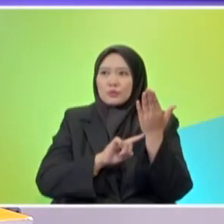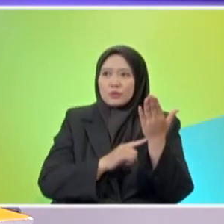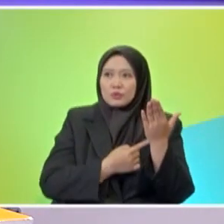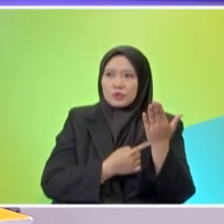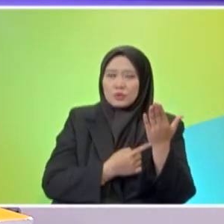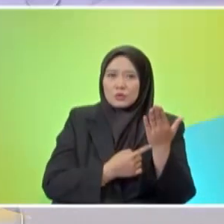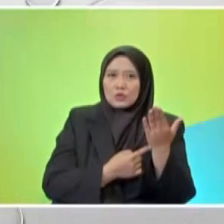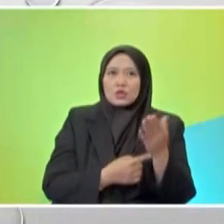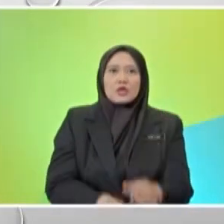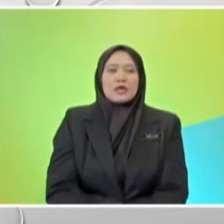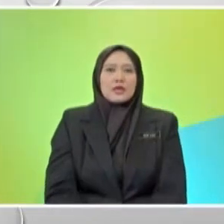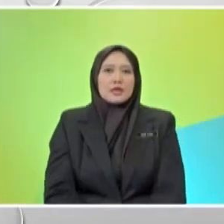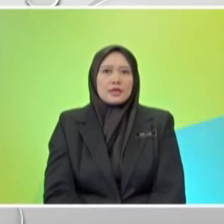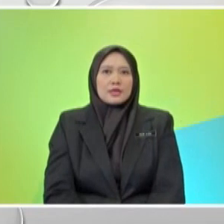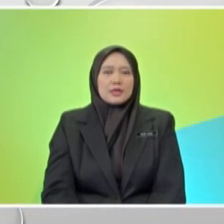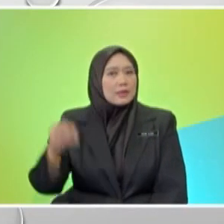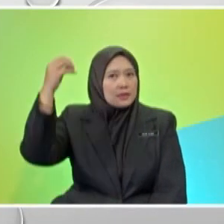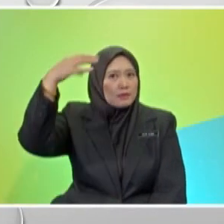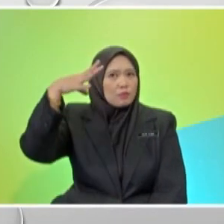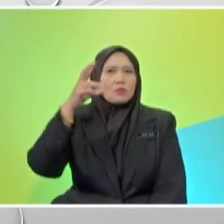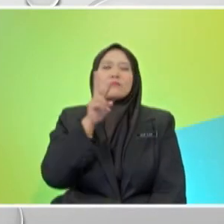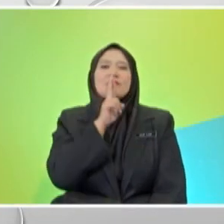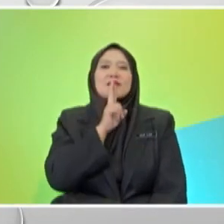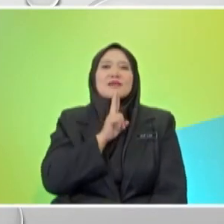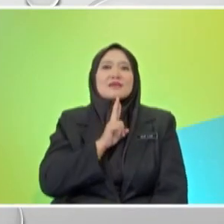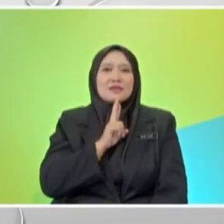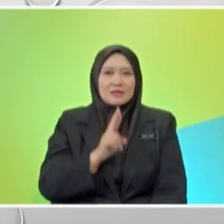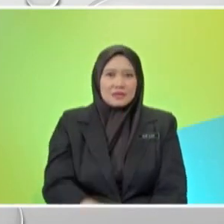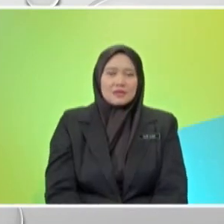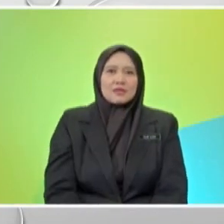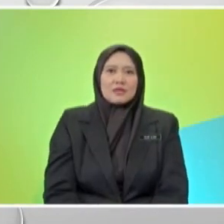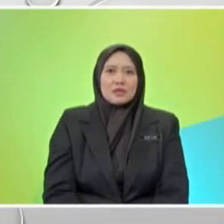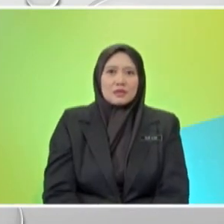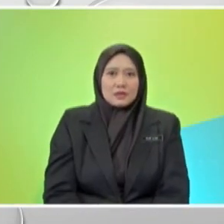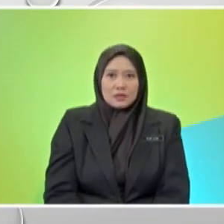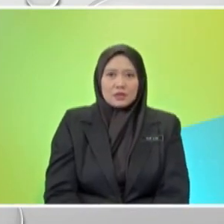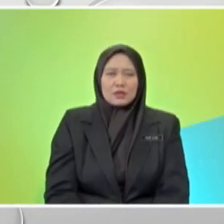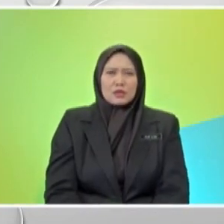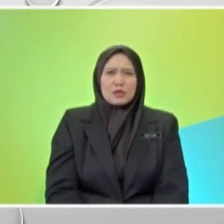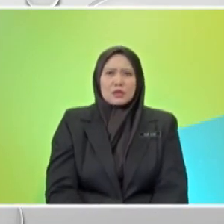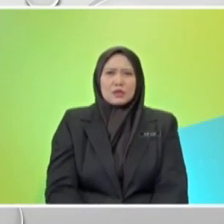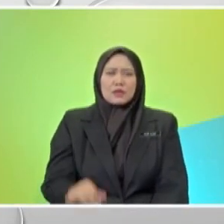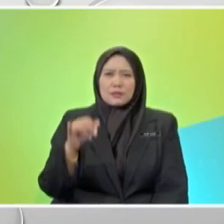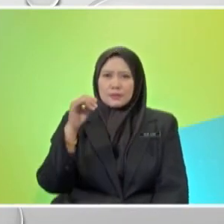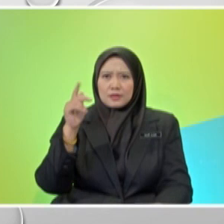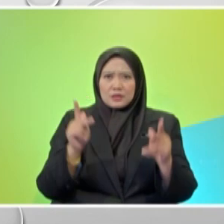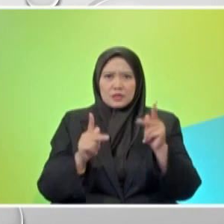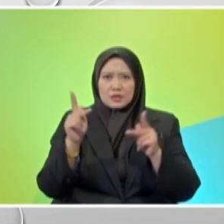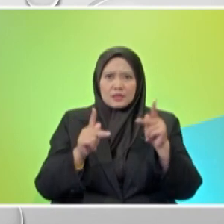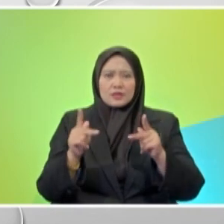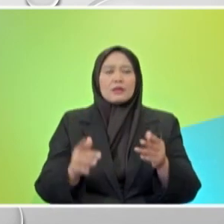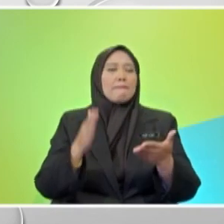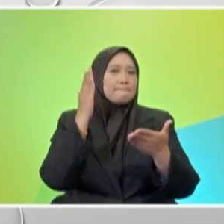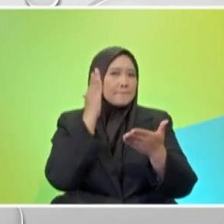boleh lalu tak Irfan? Belum, tak boleh lalu tak lagi. boleh kan. Macam lampu isyarat kita kan. Kalau merah untuk berhenti. Ya,